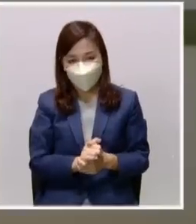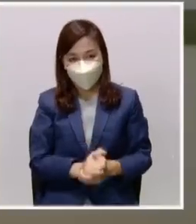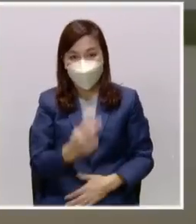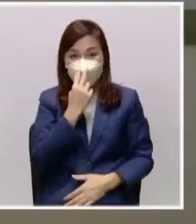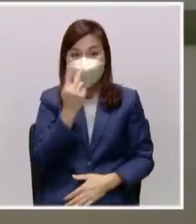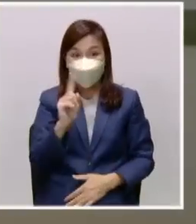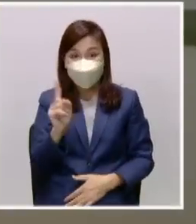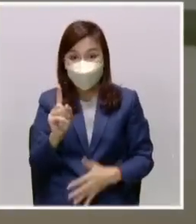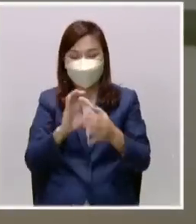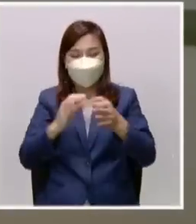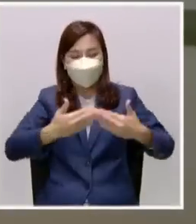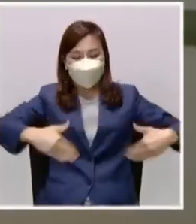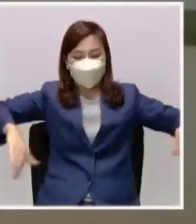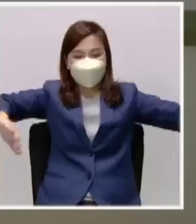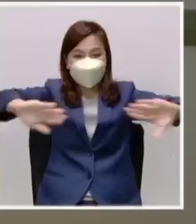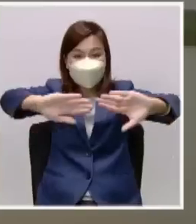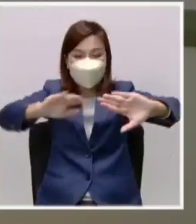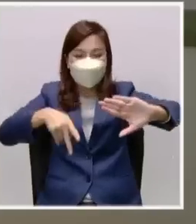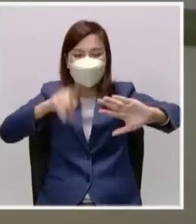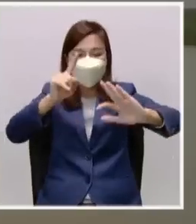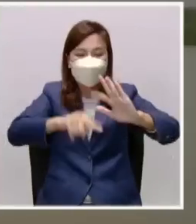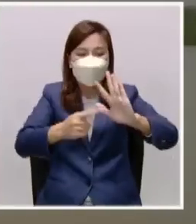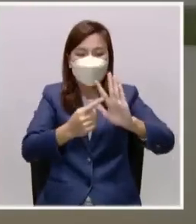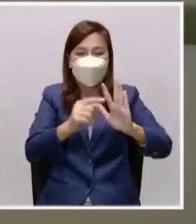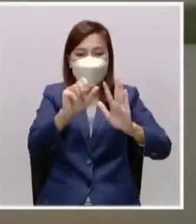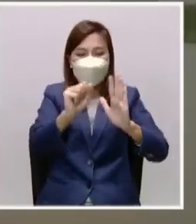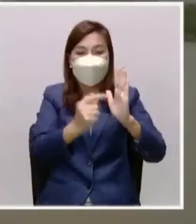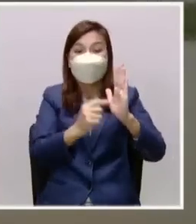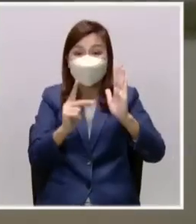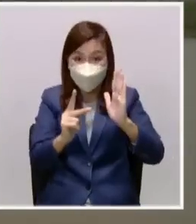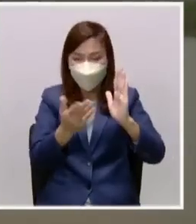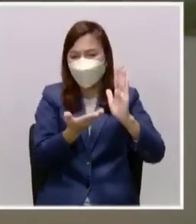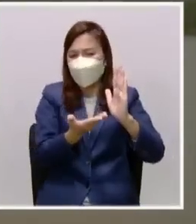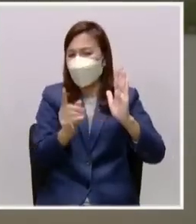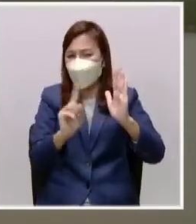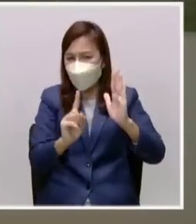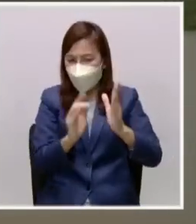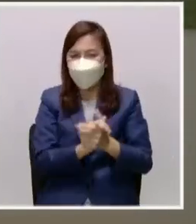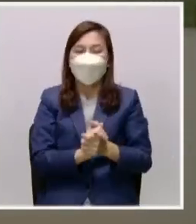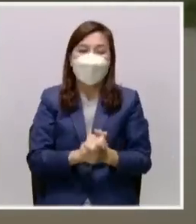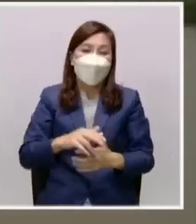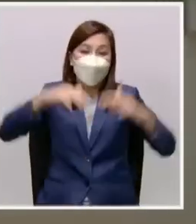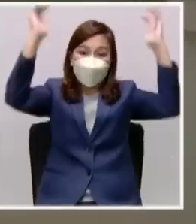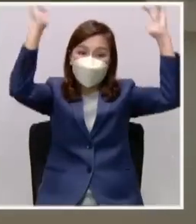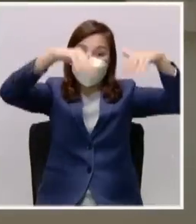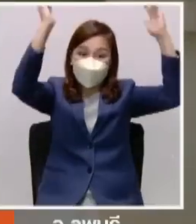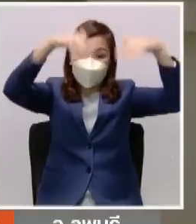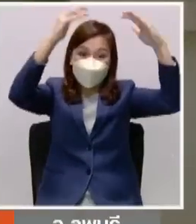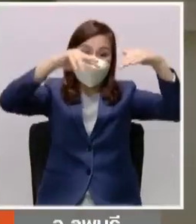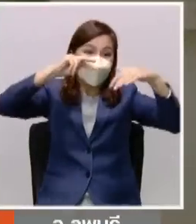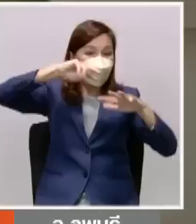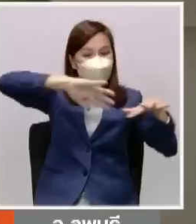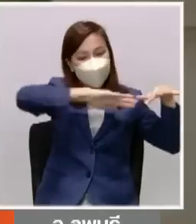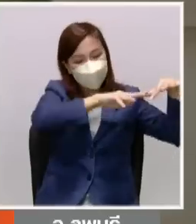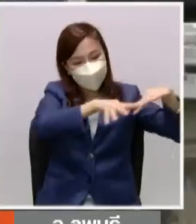น้ำป่าสักชลสิทธิ์กันหน่อยนะครับก็แจ้งมาแล้วนะครับว่าเนื่องจากมีฝนตกหนักในพื้นที่เหนือเขื่อนป่าสักชลสิทธิ์ปริมาณ